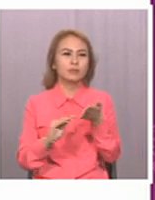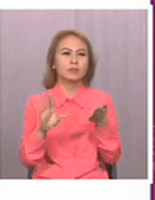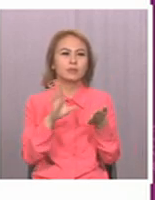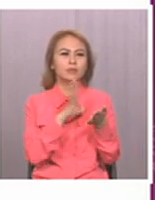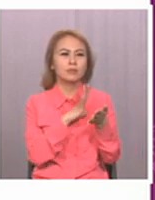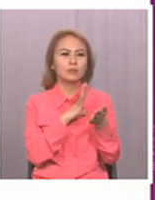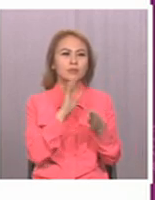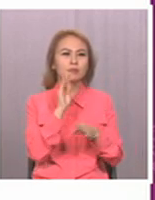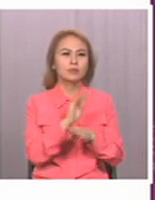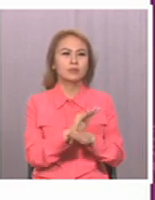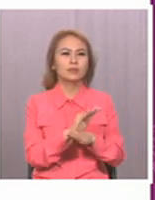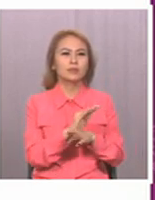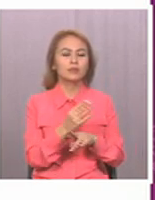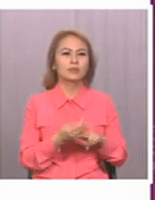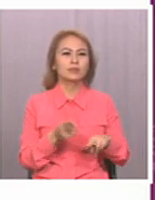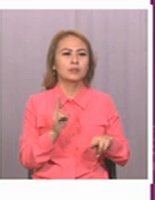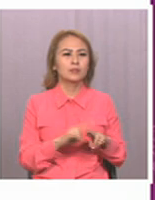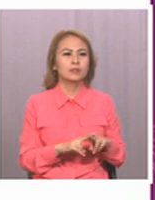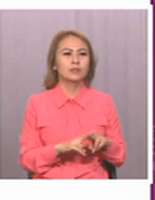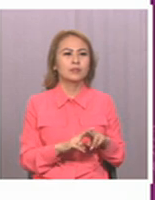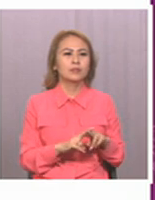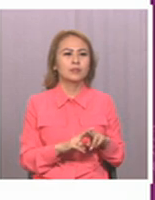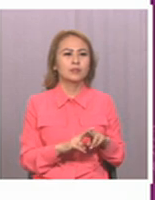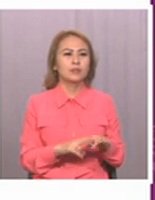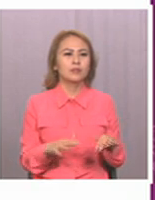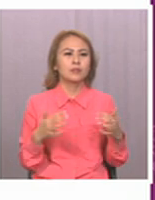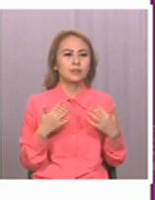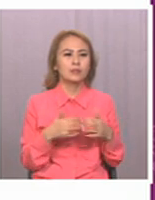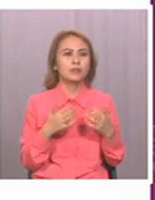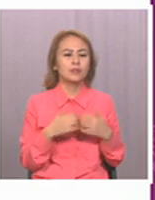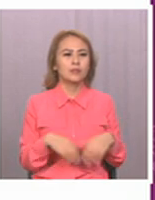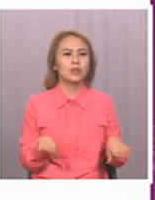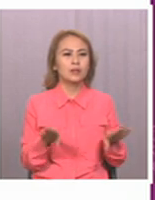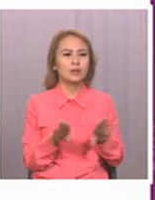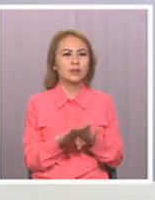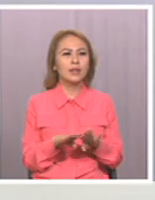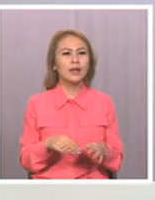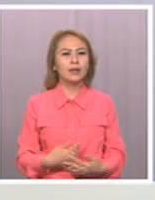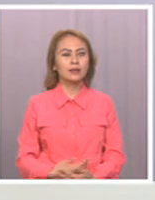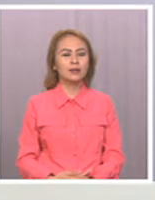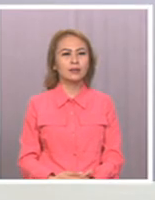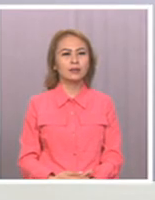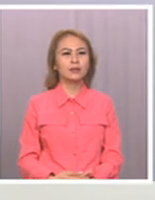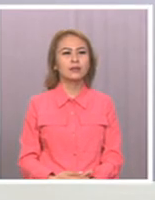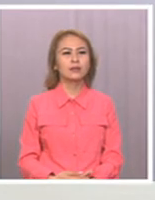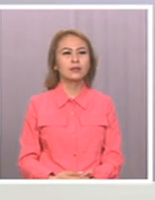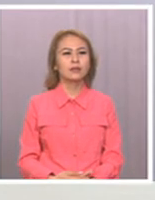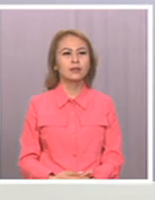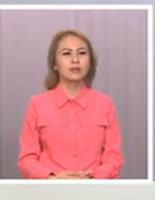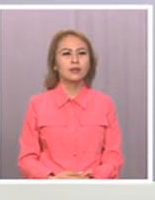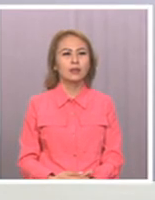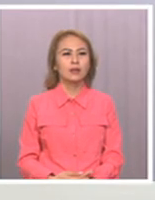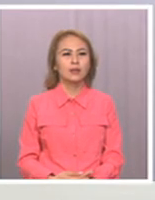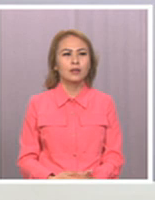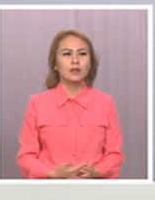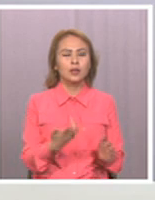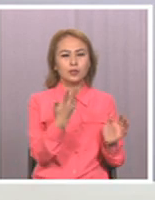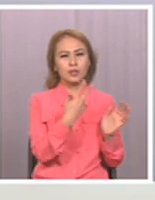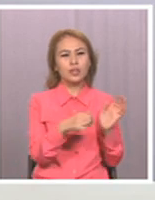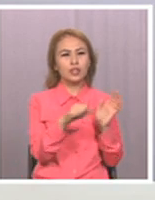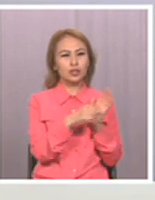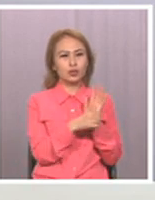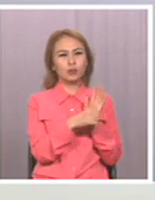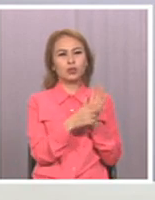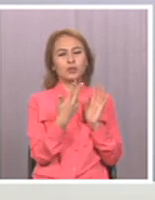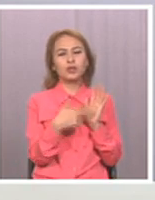соң қатардағы сандарды санап аламыз. Байқасаңыздар, бұл жерде 11 сан берілген екен, яғни ол